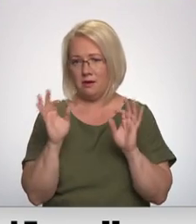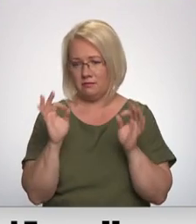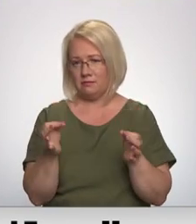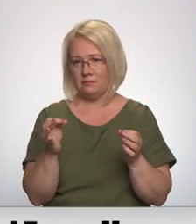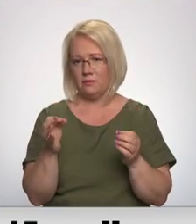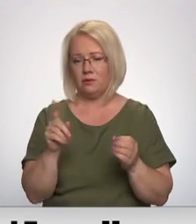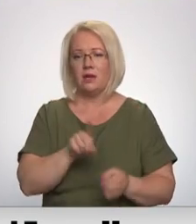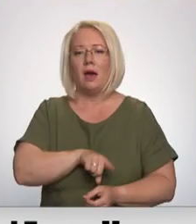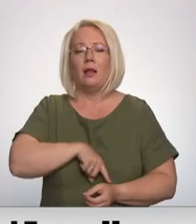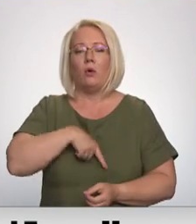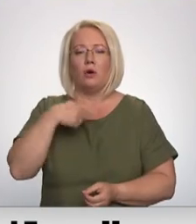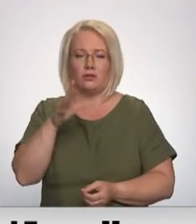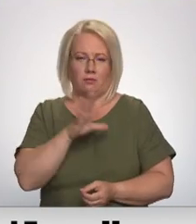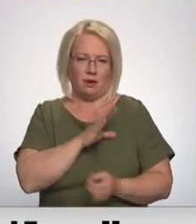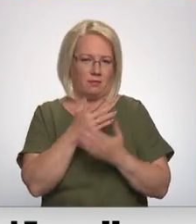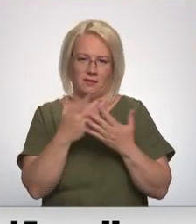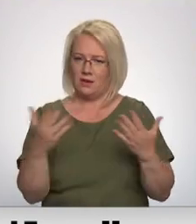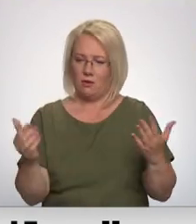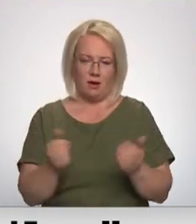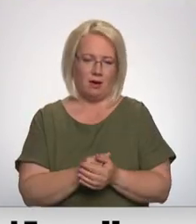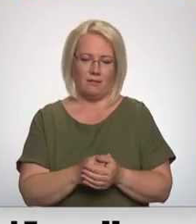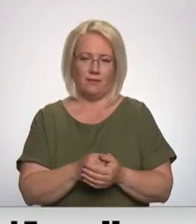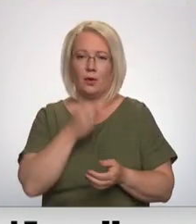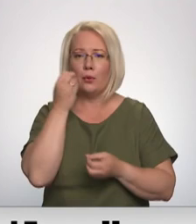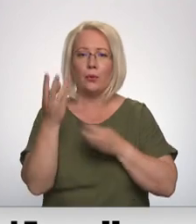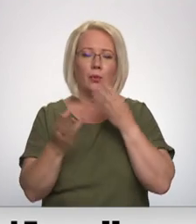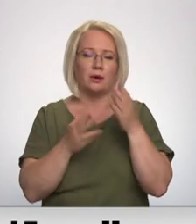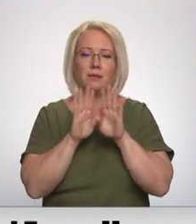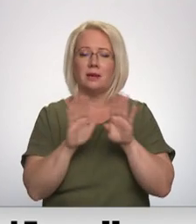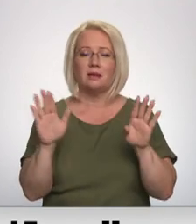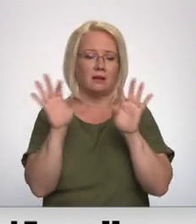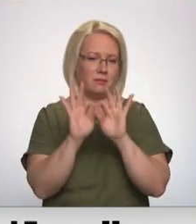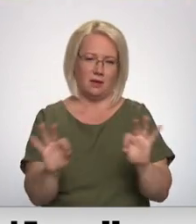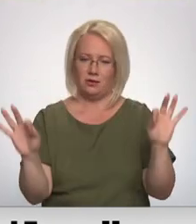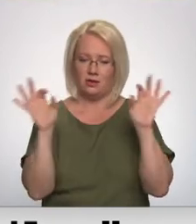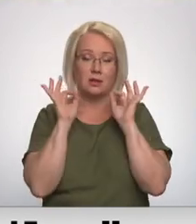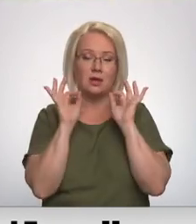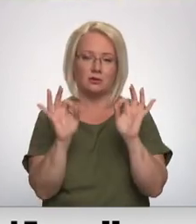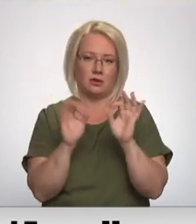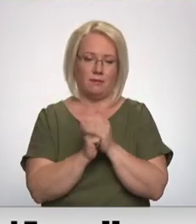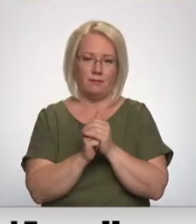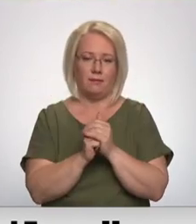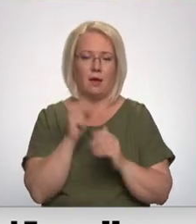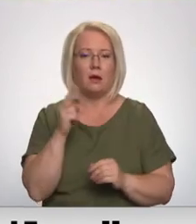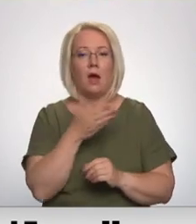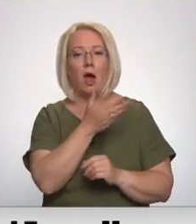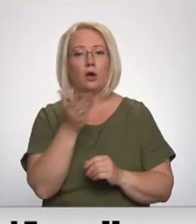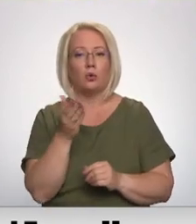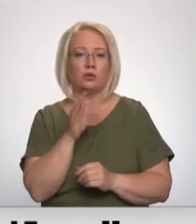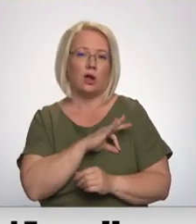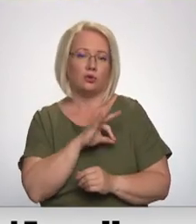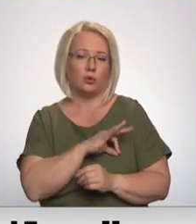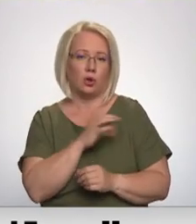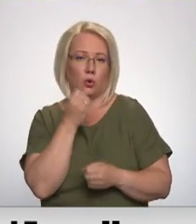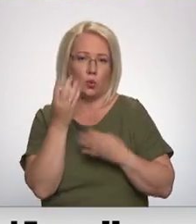Vispār sailgojušies pēc visko, kā esam. Rožu izstādi brīnišķīgi, tiešām brīnišķīgi. Kā jūs pati paraksturot rozi? Nu,